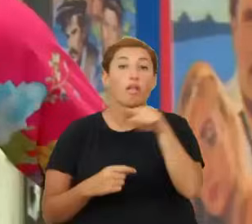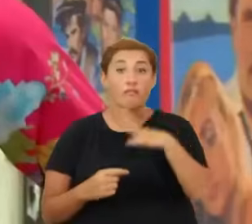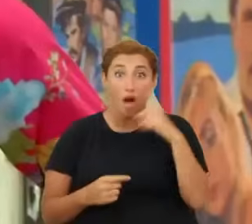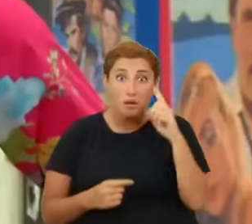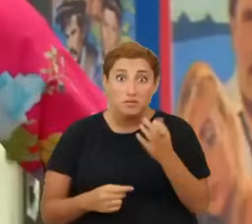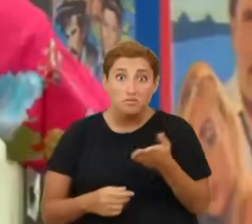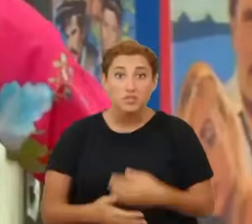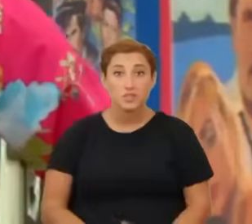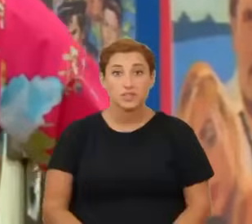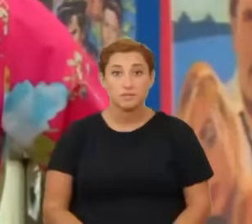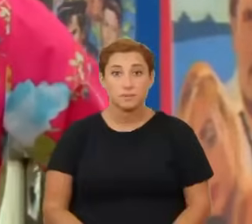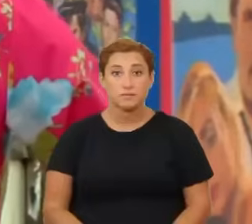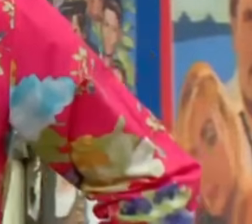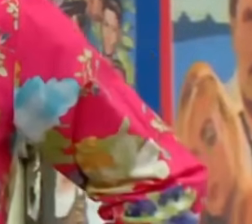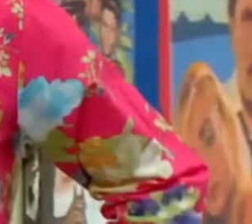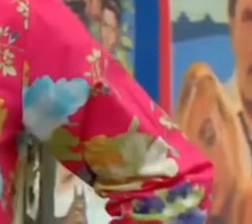ya?